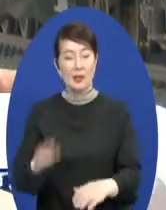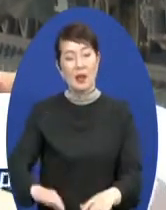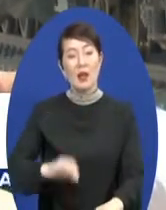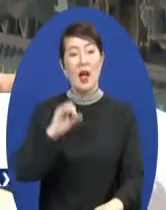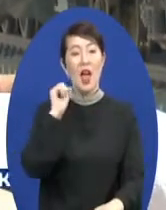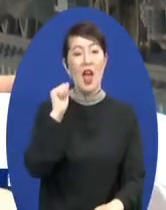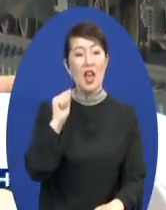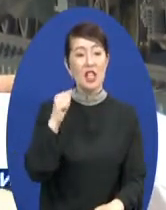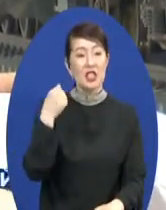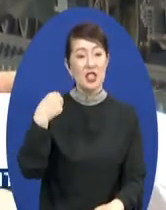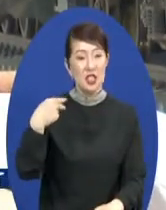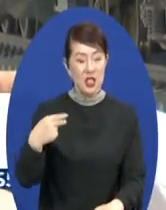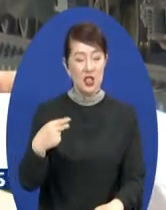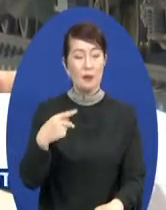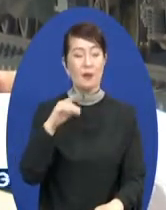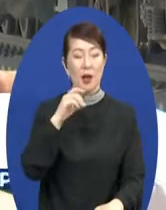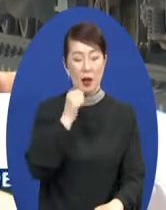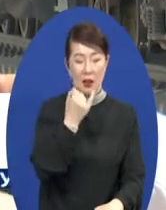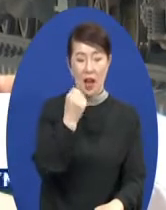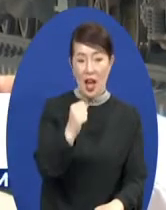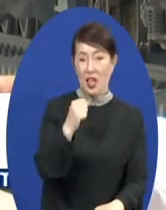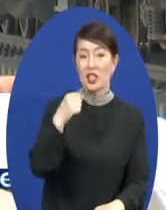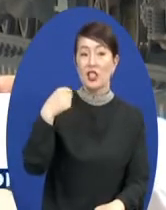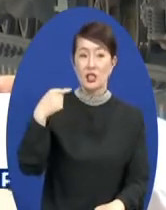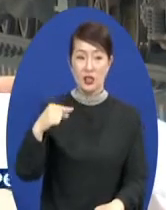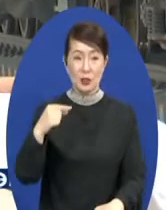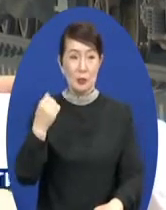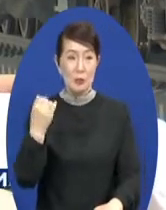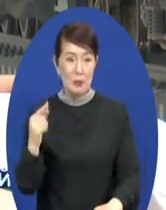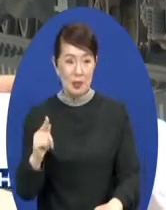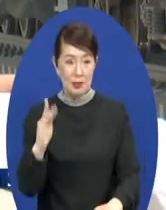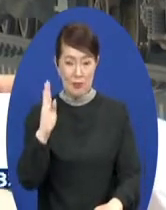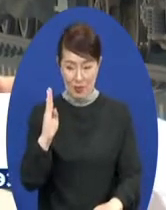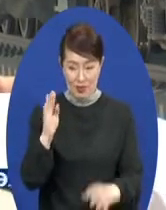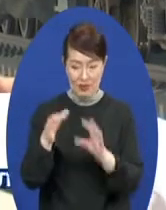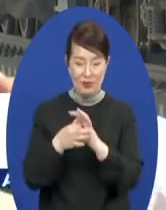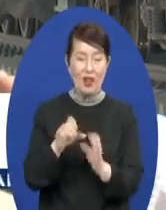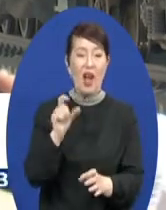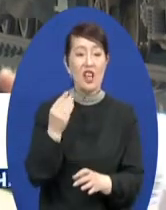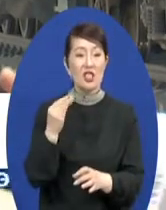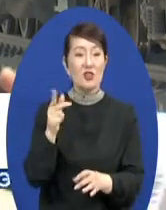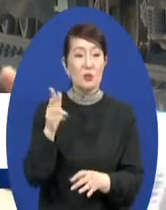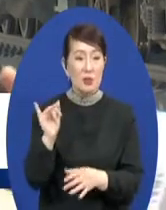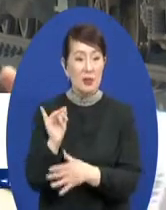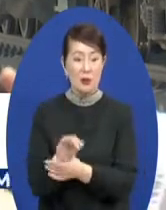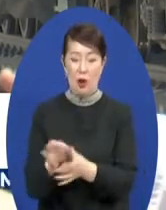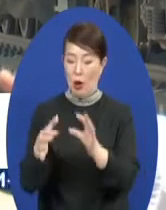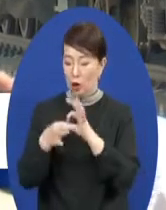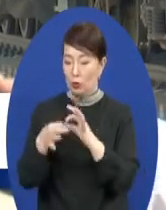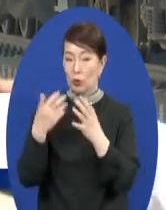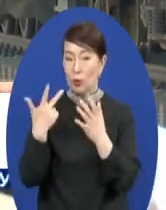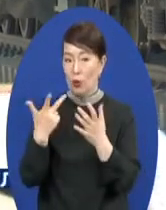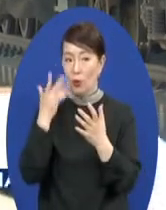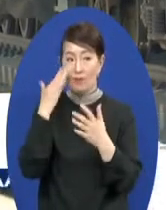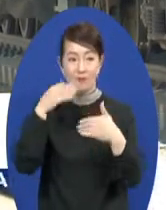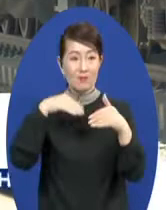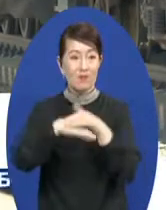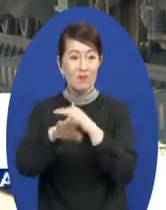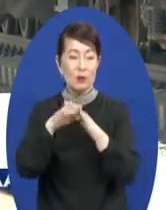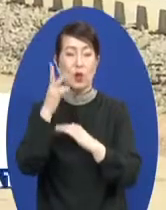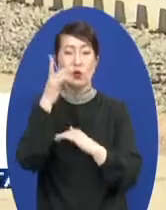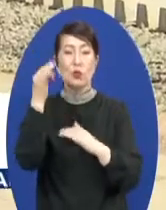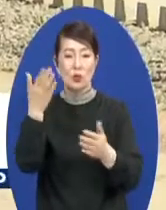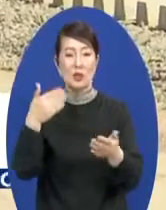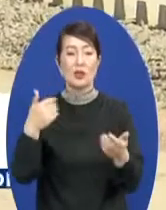AGB буюу жолоочгүй одоо тээврийн системээр ингээд гурван хувилбараар энэ нүүрс урагшаага